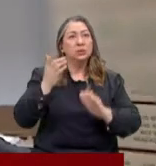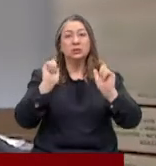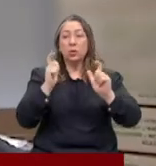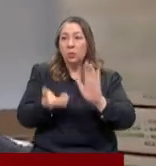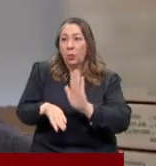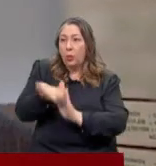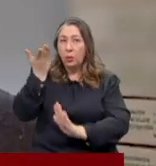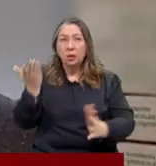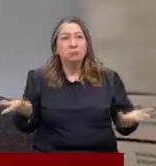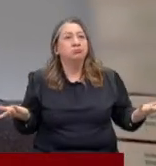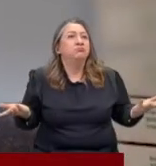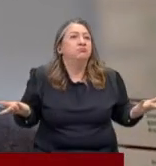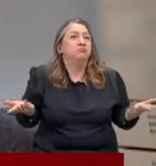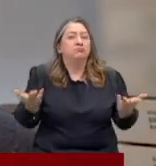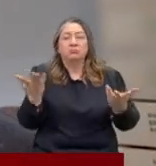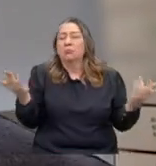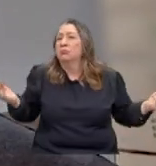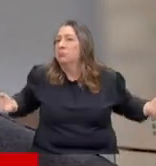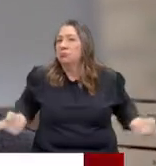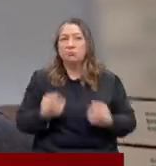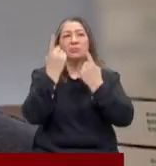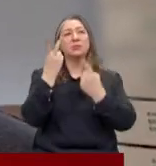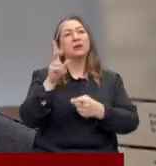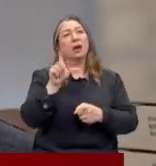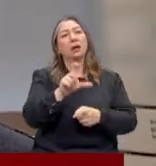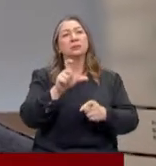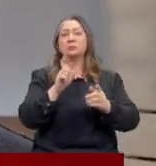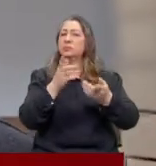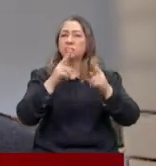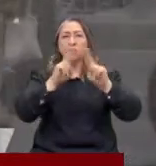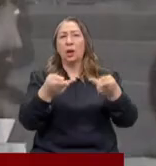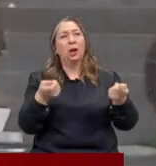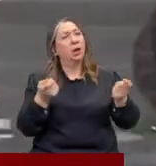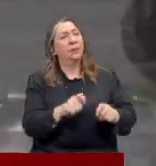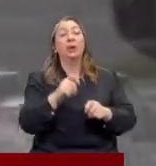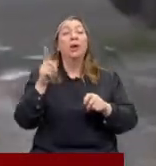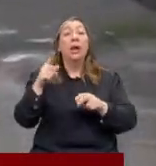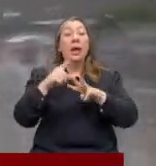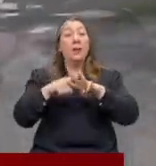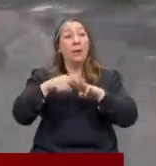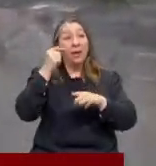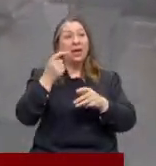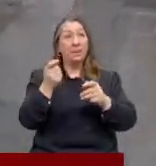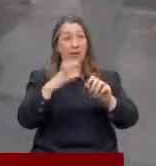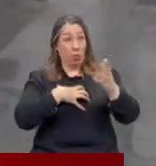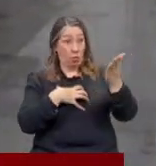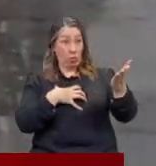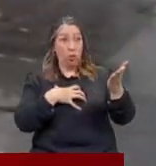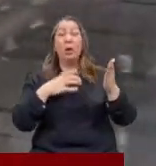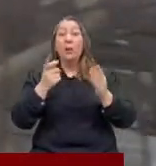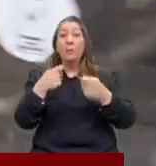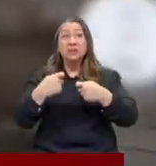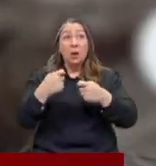sigortaların artışı. Yani bardağı taşıran son iki aydır da dükkanı kapattık. Emrah Kurtçebe bu lokantada işveren de ancak